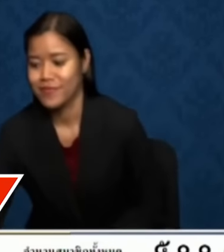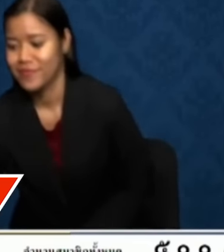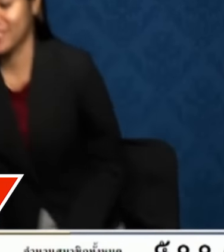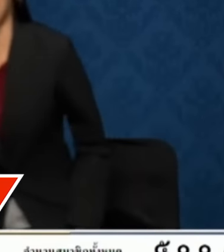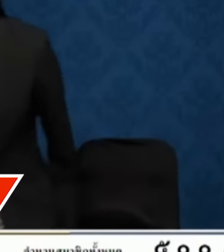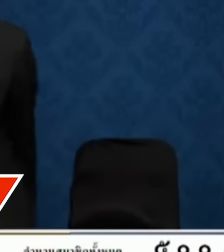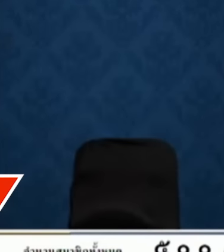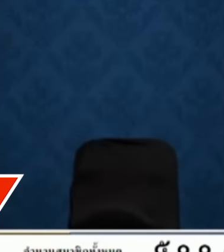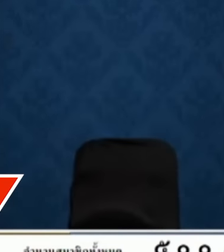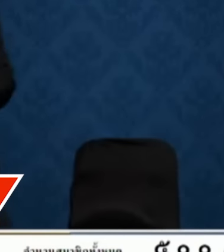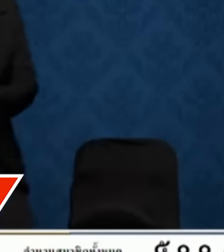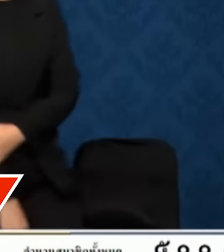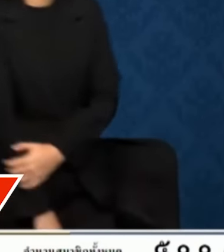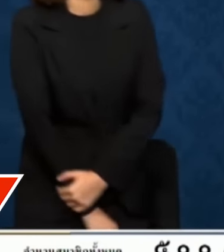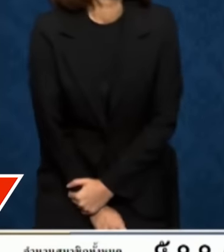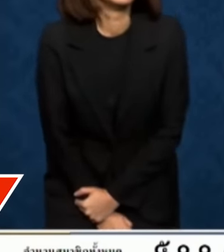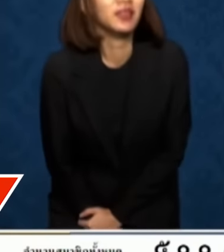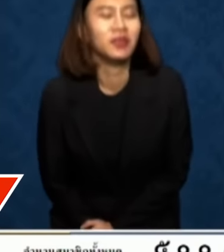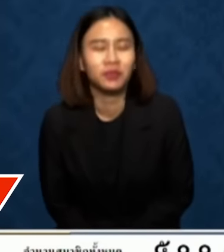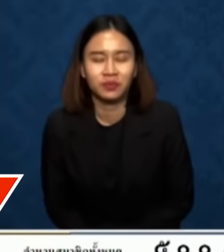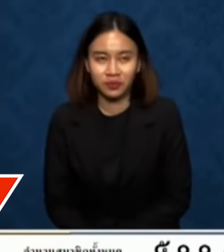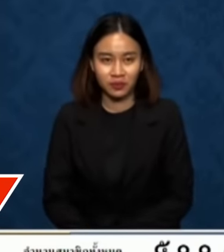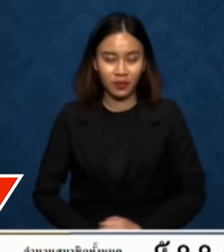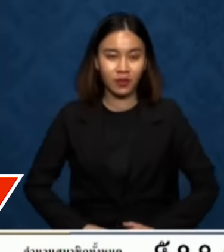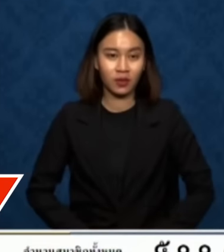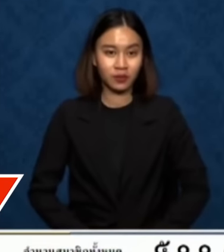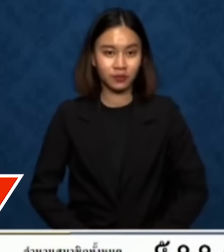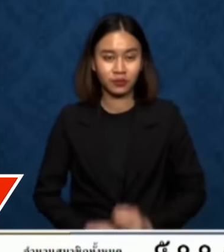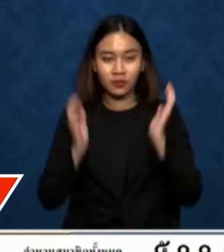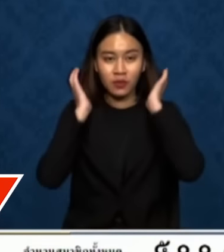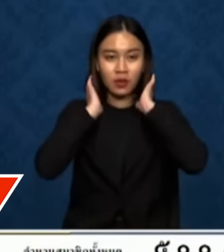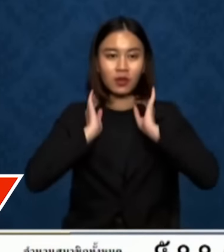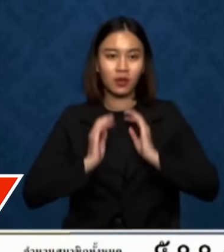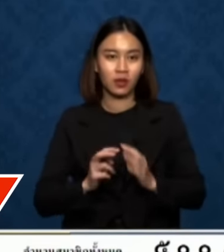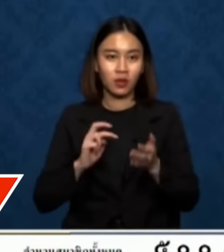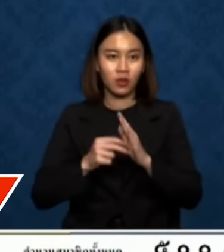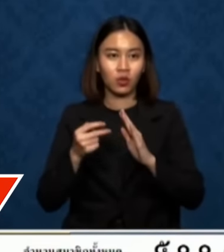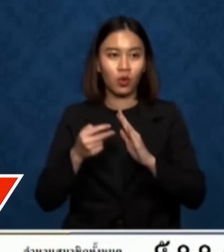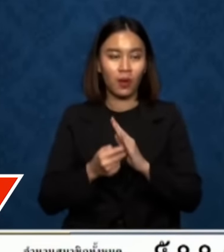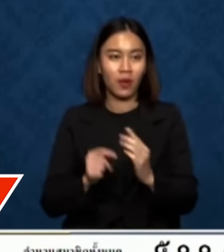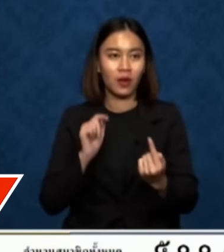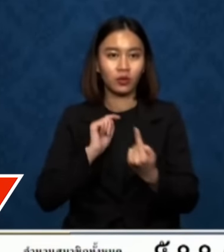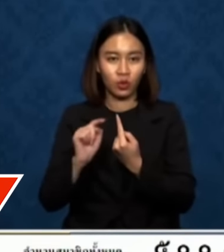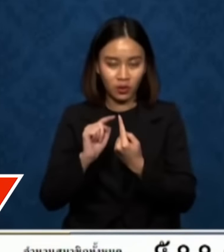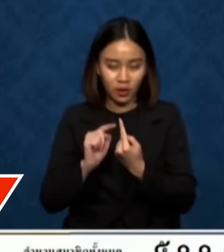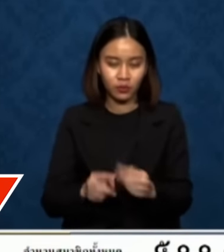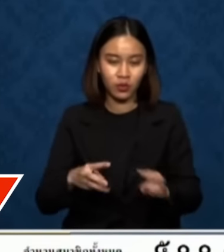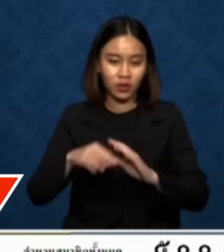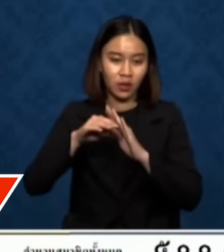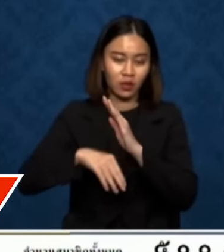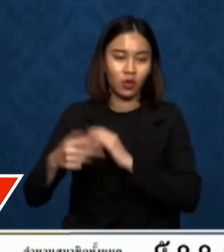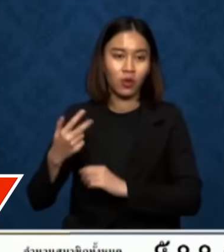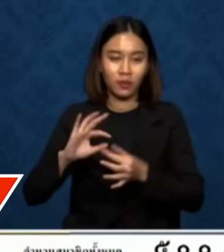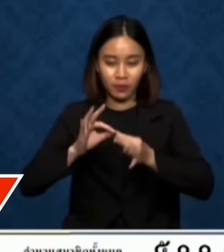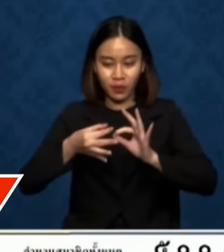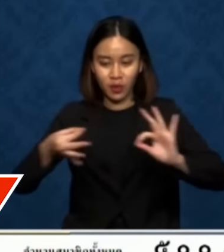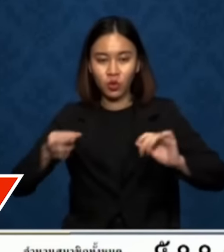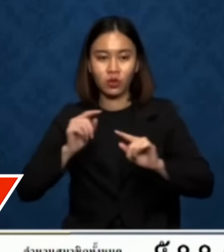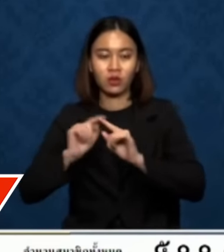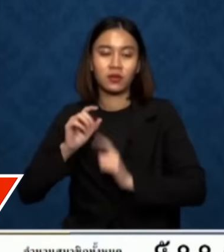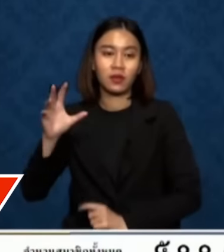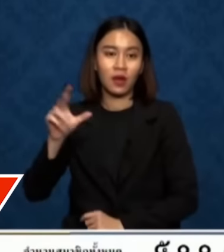ไม่โป๊ตรงไหนเอาปากกามาวงได้เลยค่ะดิฉันคิดว่านี่เป็นการบรีฟทิศทางหรือประโยคที่ควร